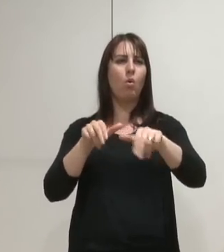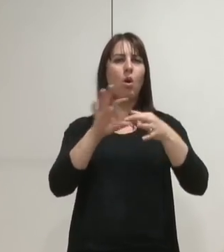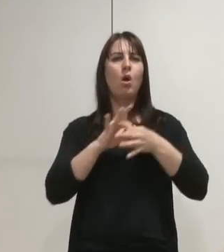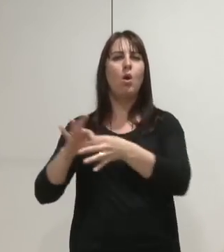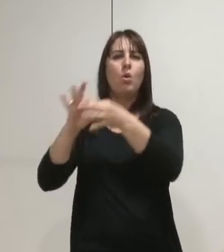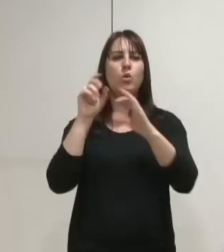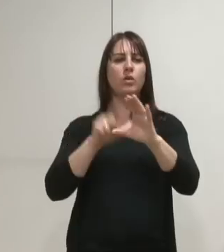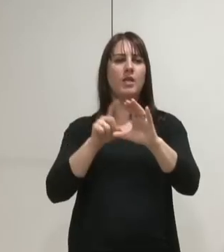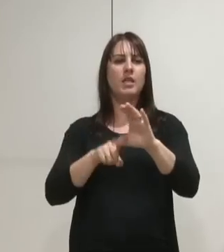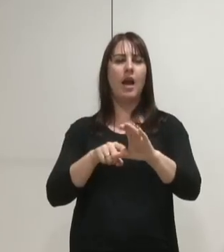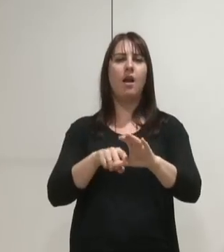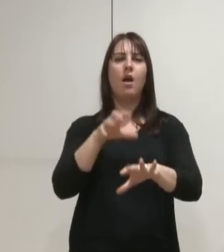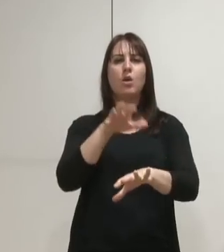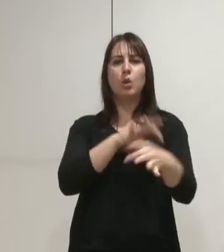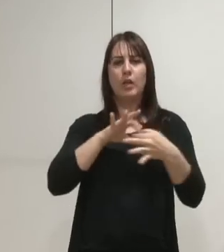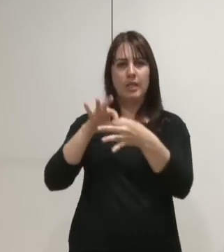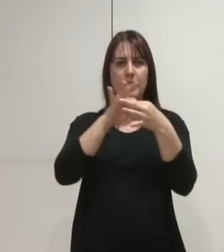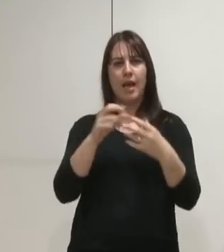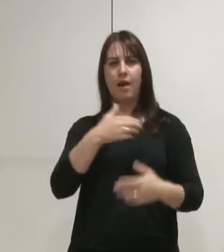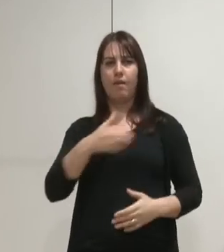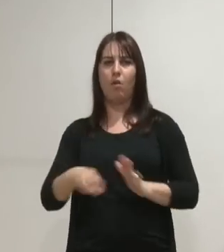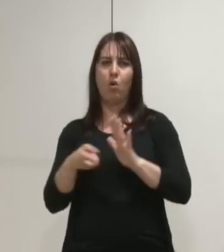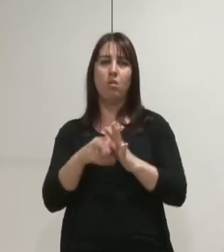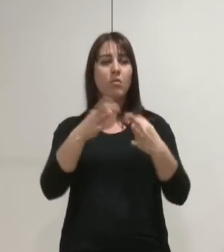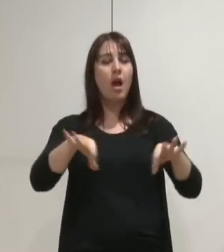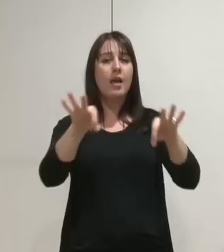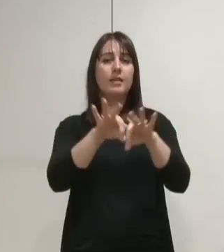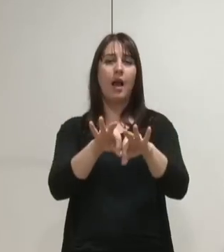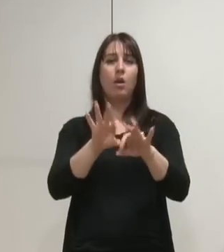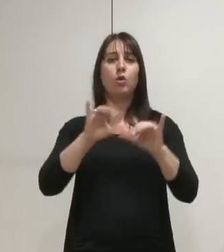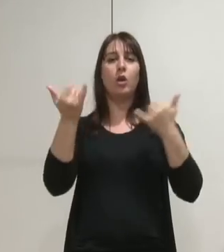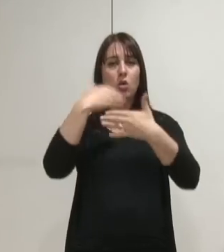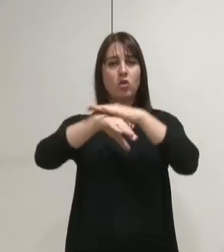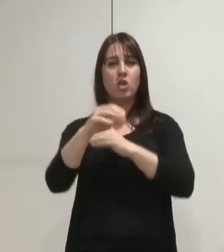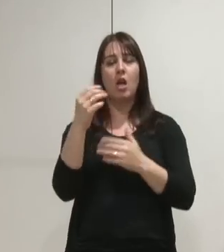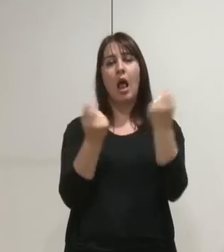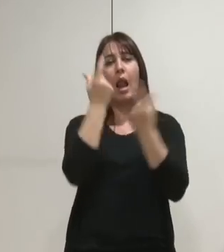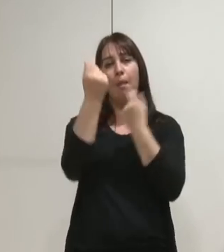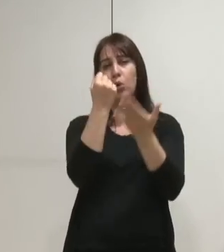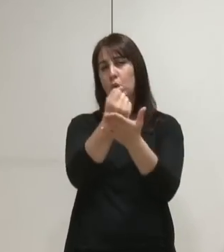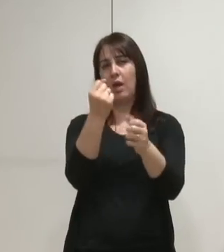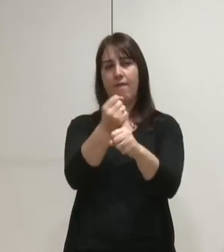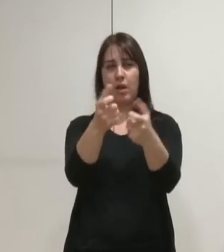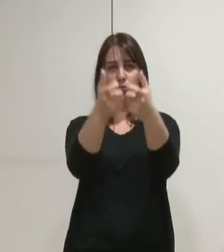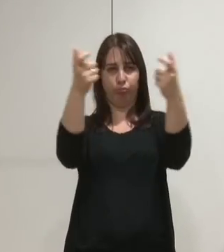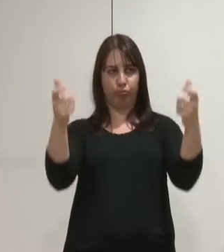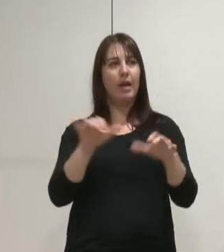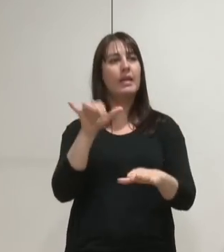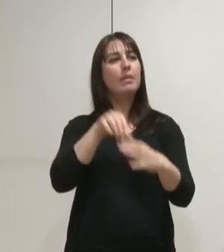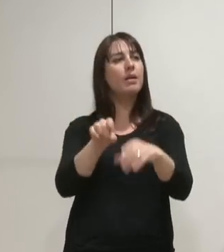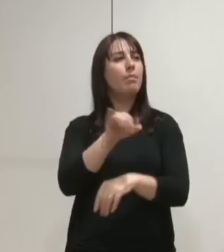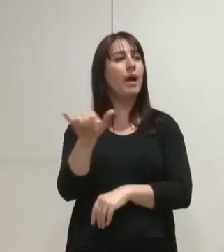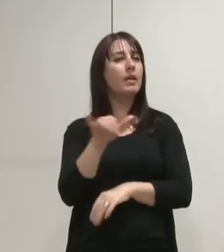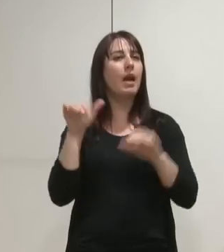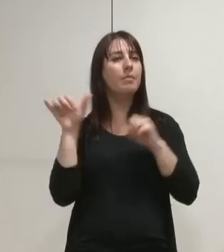solidaire isire et la ville de Grenoble pour l'utilisation de salle de réunion à la Bourse du Travail qui ne prend pas part au vote qui s'abstient